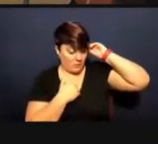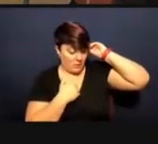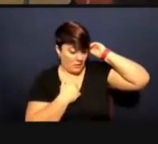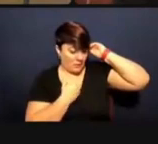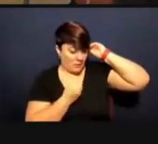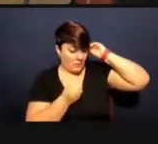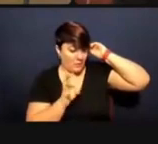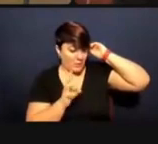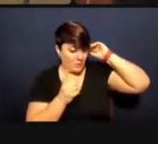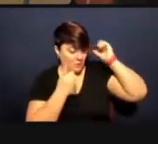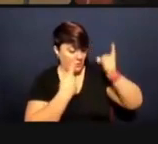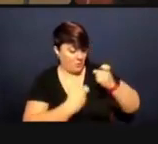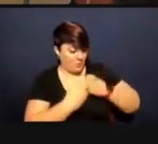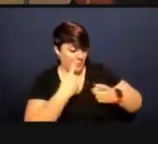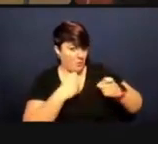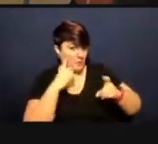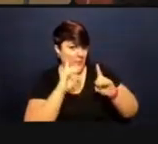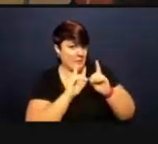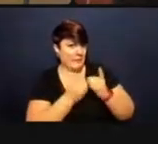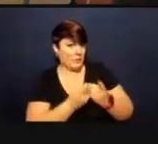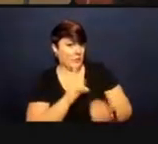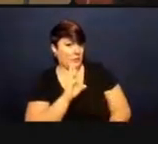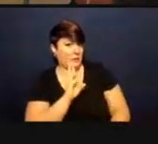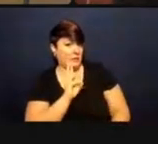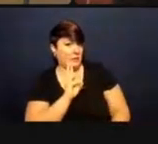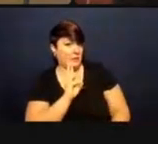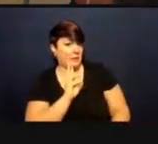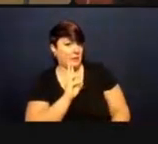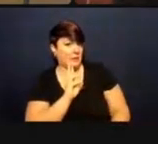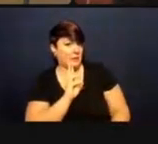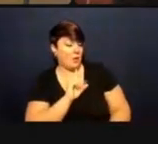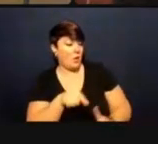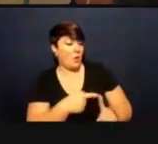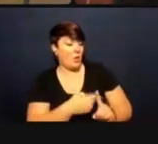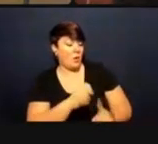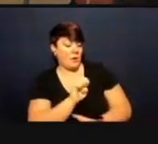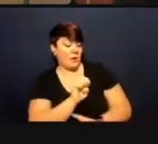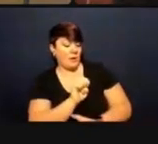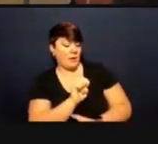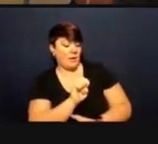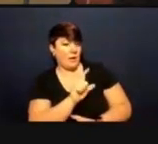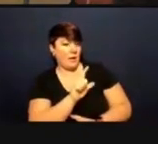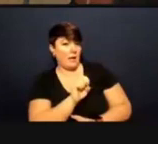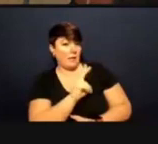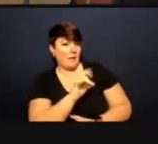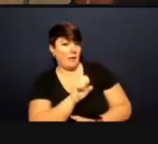Nimepata kuulizwa maswali kadhaa kutoka kwa wanafunzi na